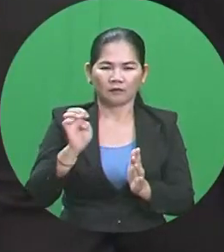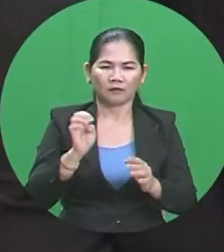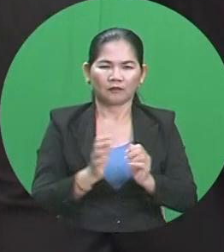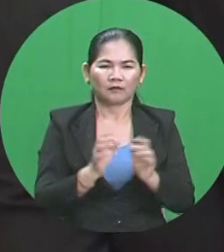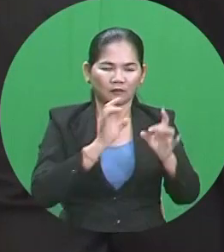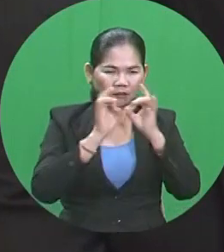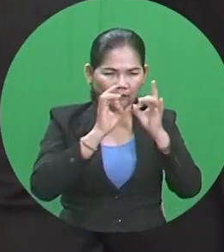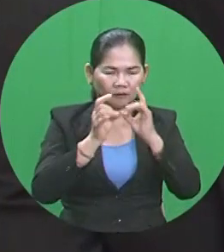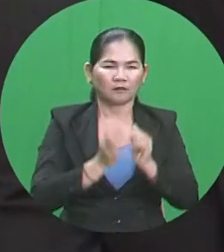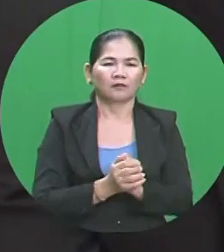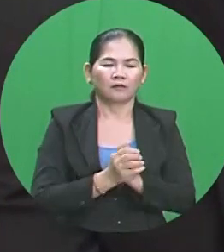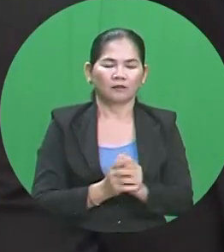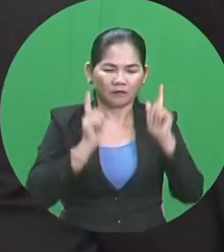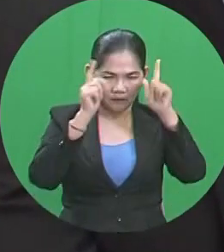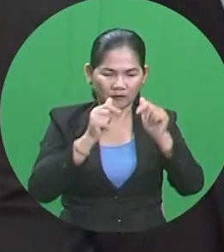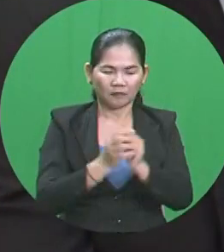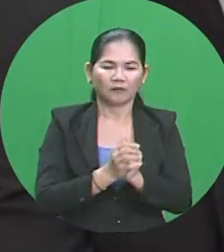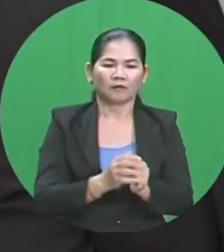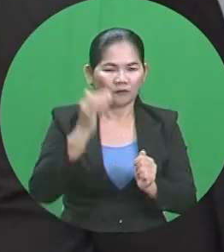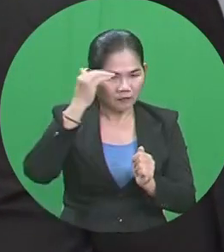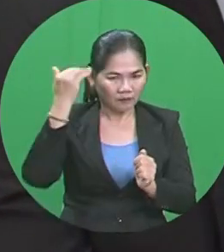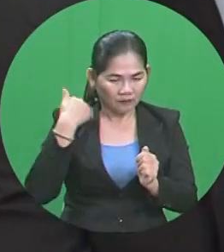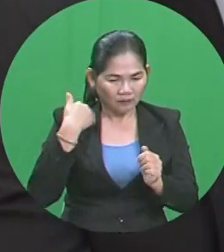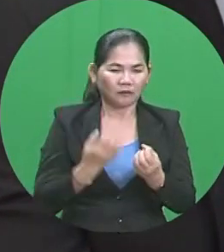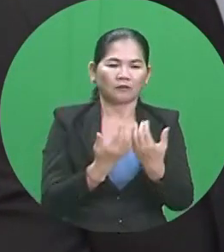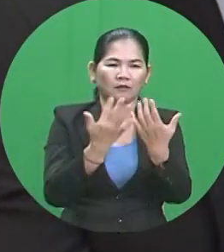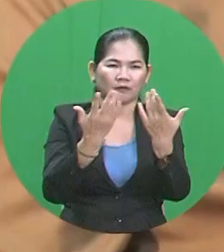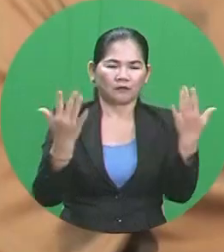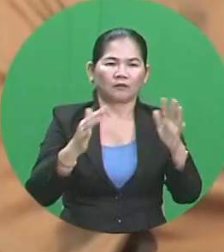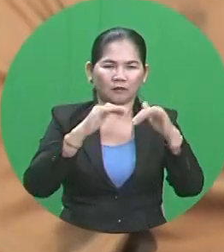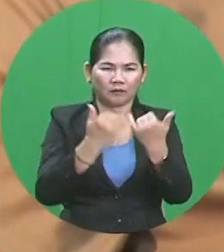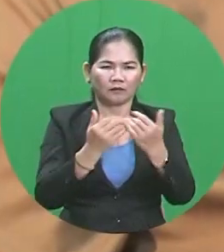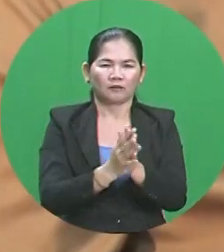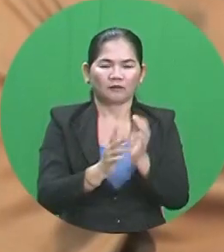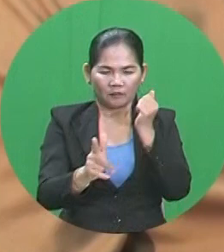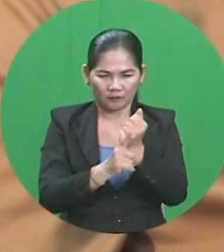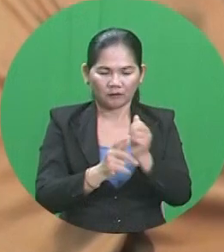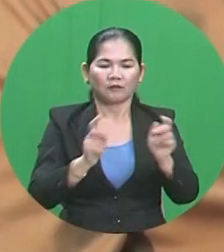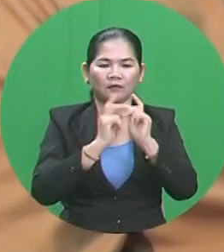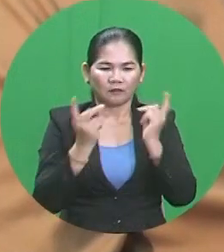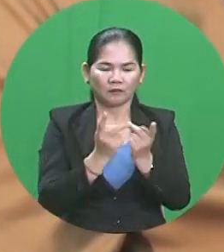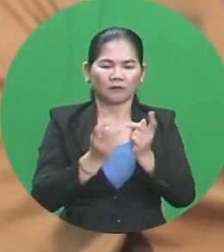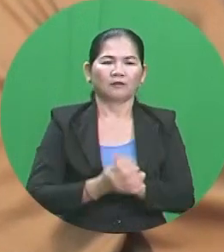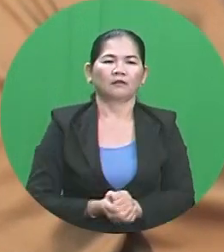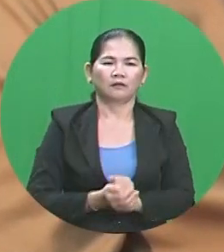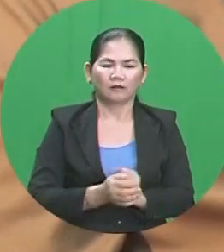ទីប្រឹក្សានិងឯកឧត្តមអស់លោកជាច្រើនរូបជាសមាជិកនិងអនុប្រធានគណៈកម្មការ